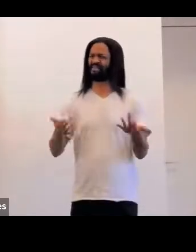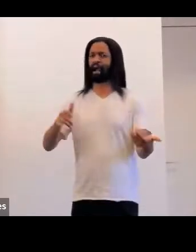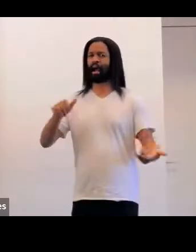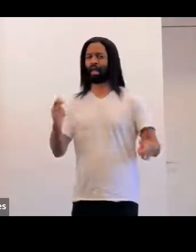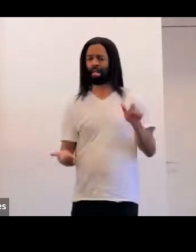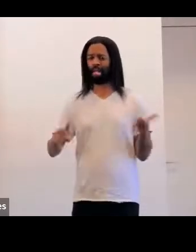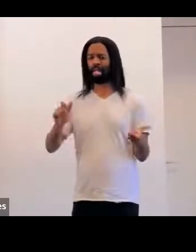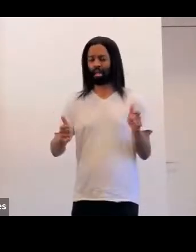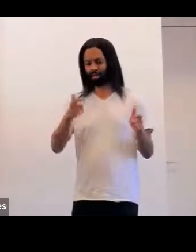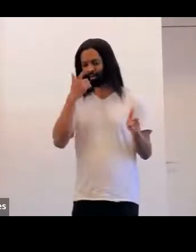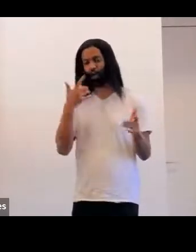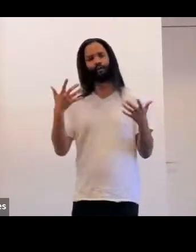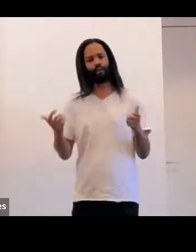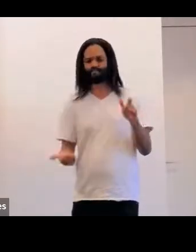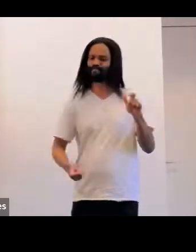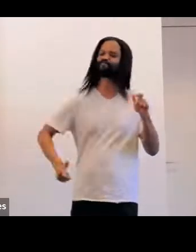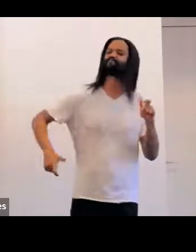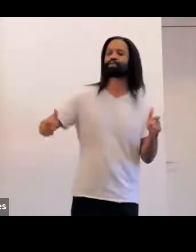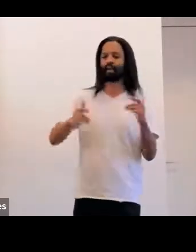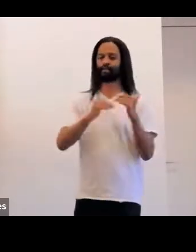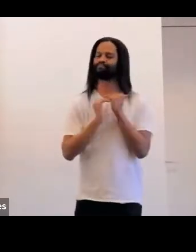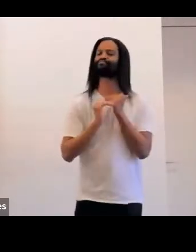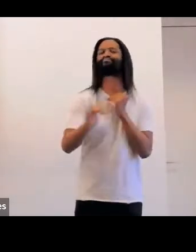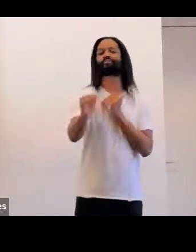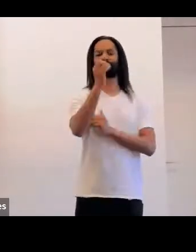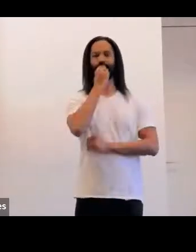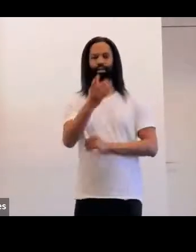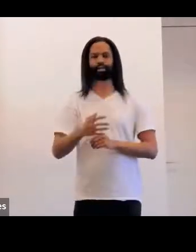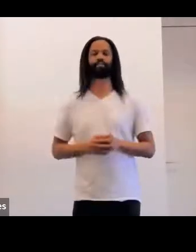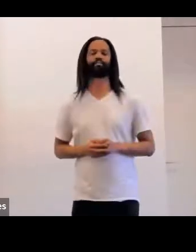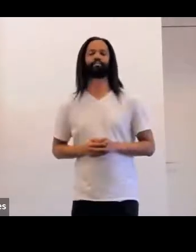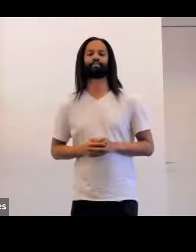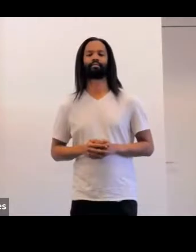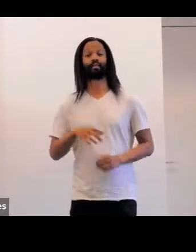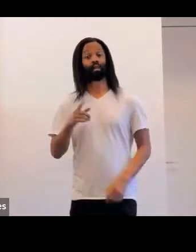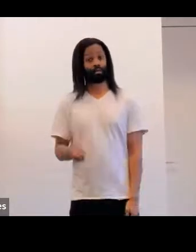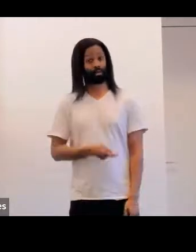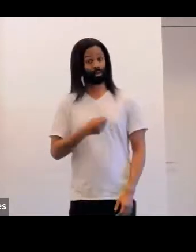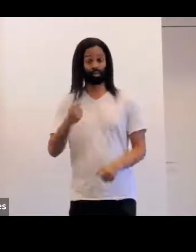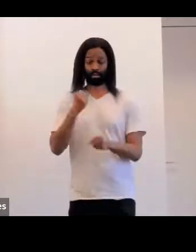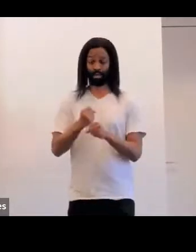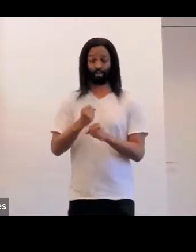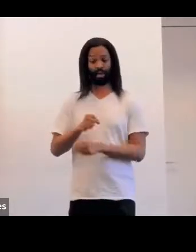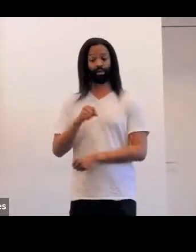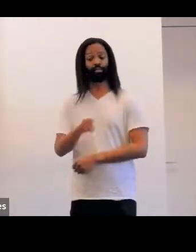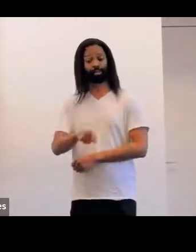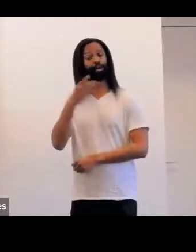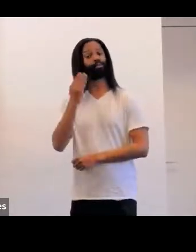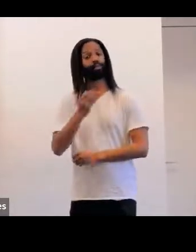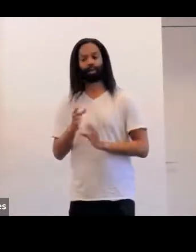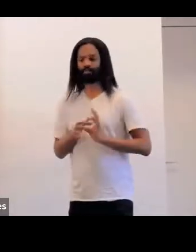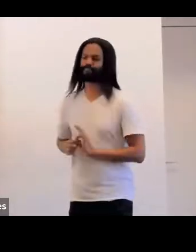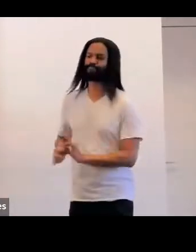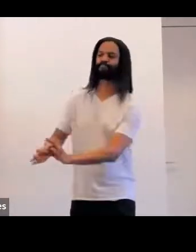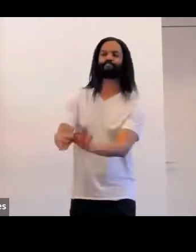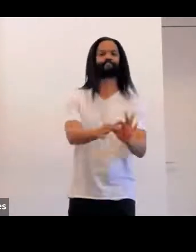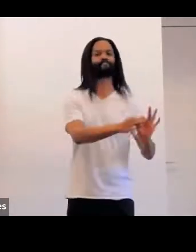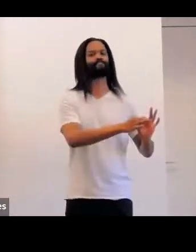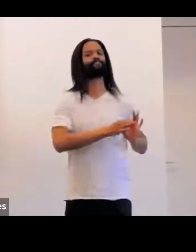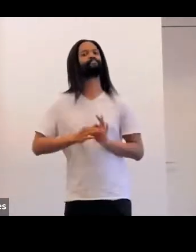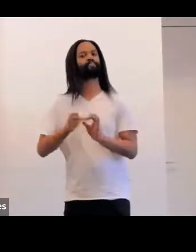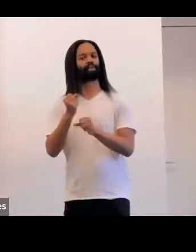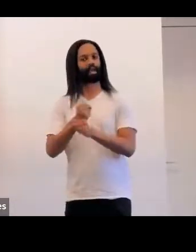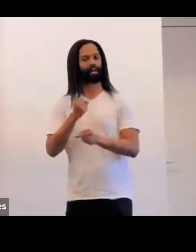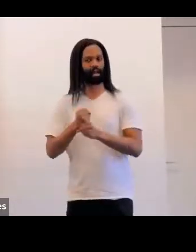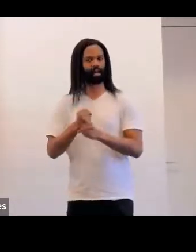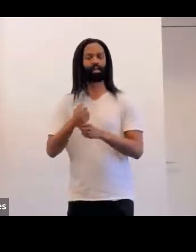confrontées. Bien évidemment, ce travail est un travail de co-constructeur et de travail de collaboration avec l'ensemble